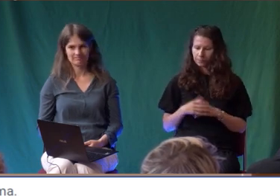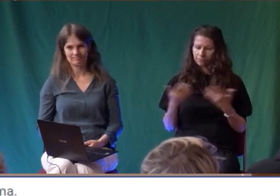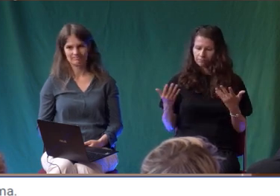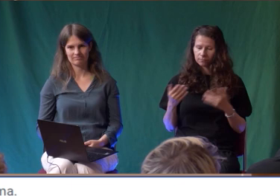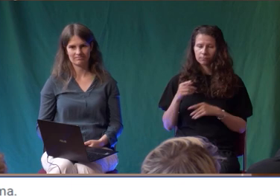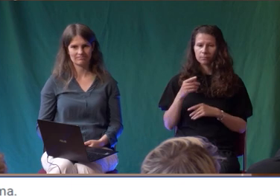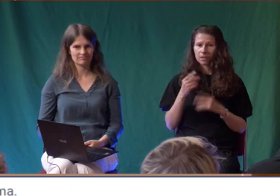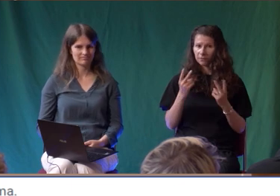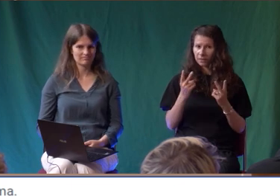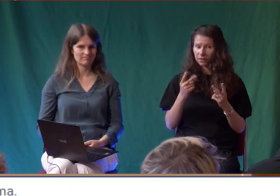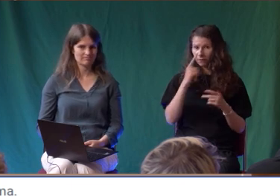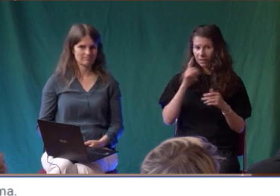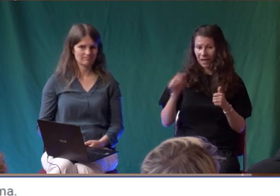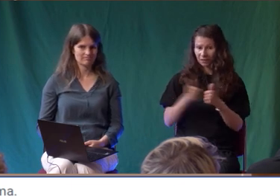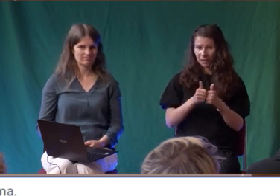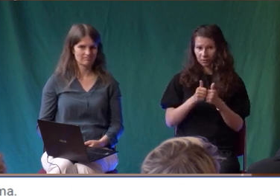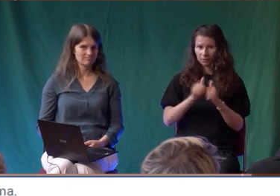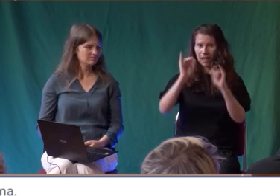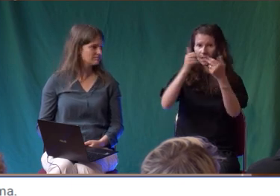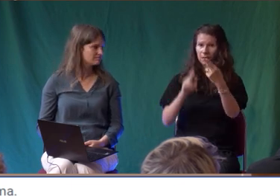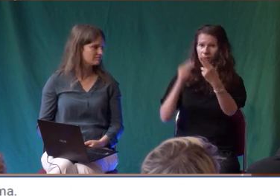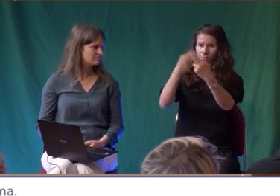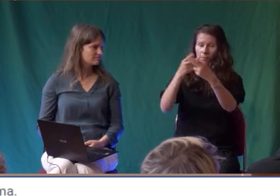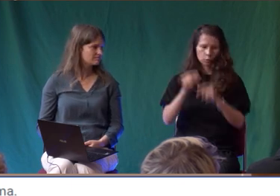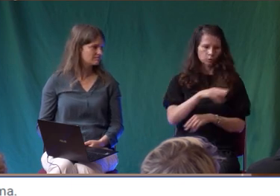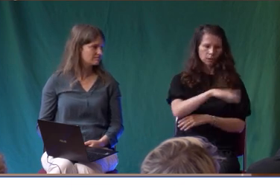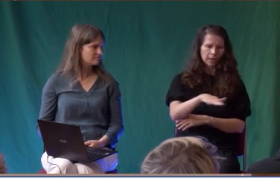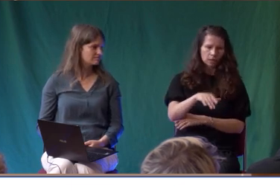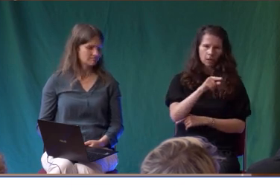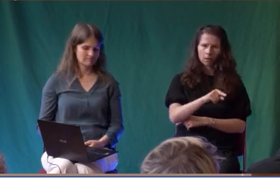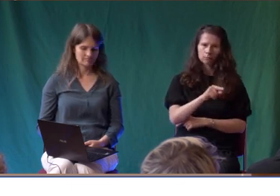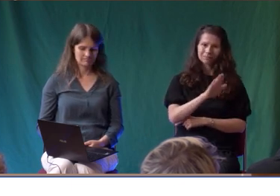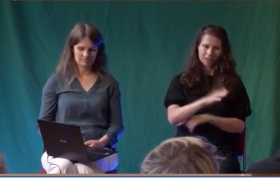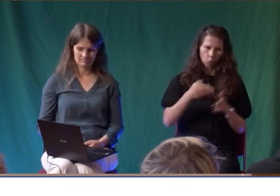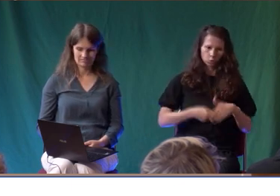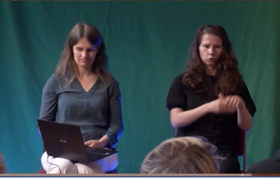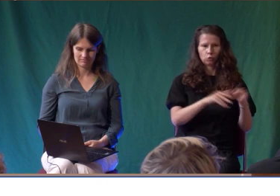umso weniger Bedarf an die Kinder für sich an Unterstützung